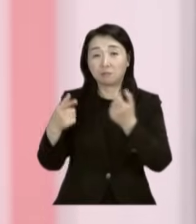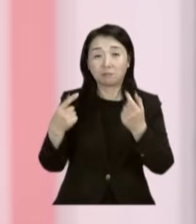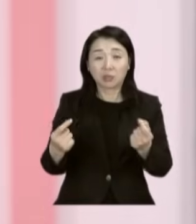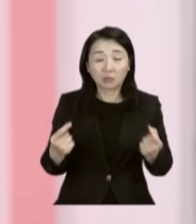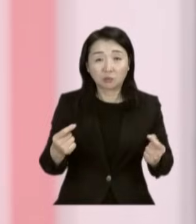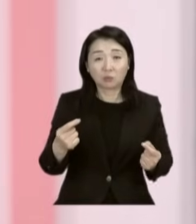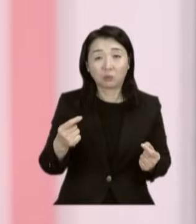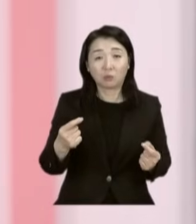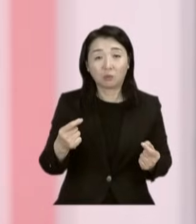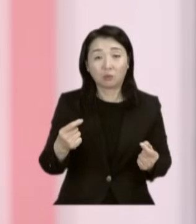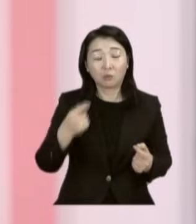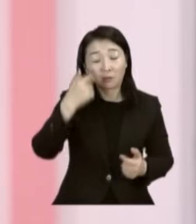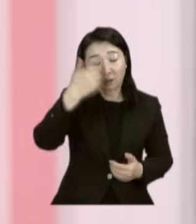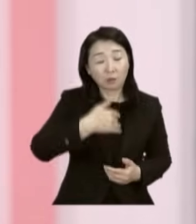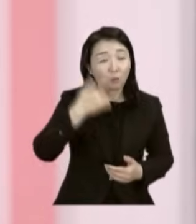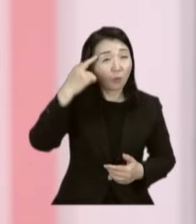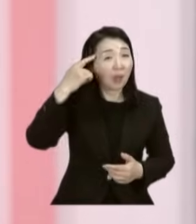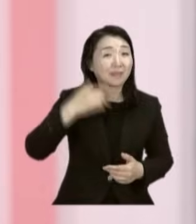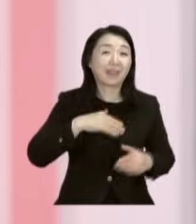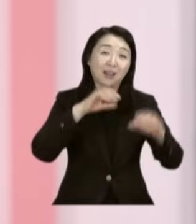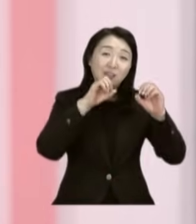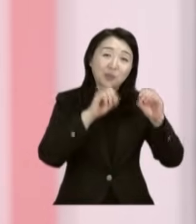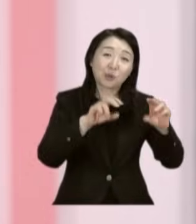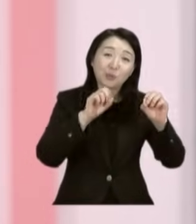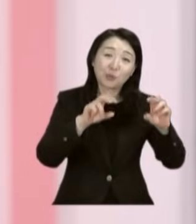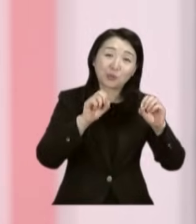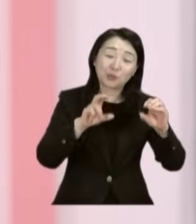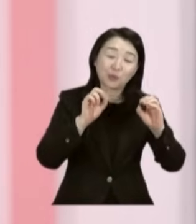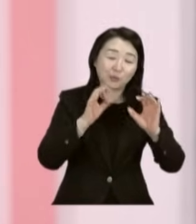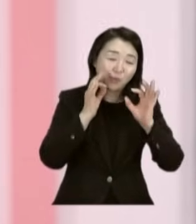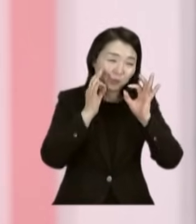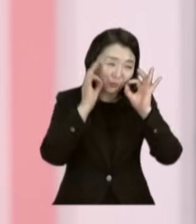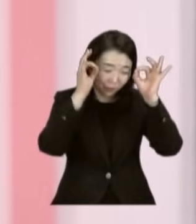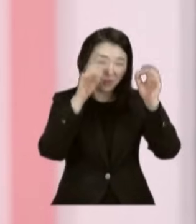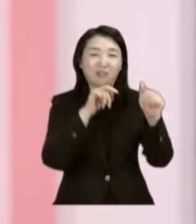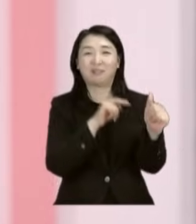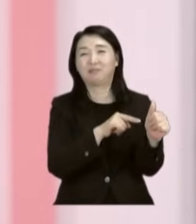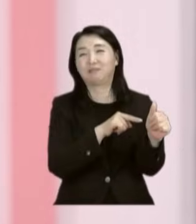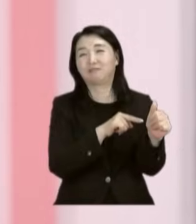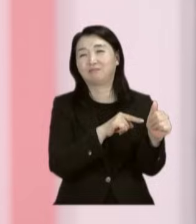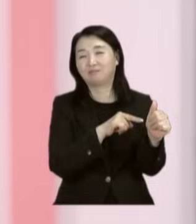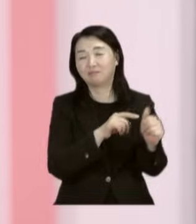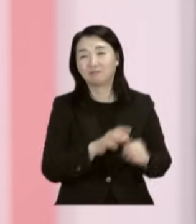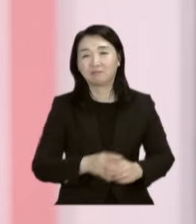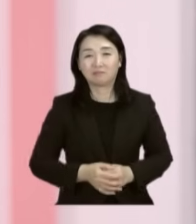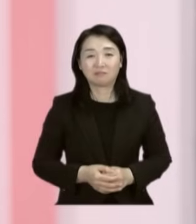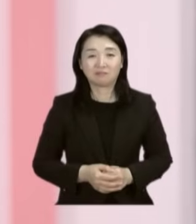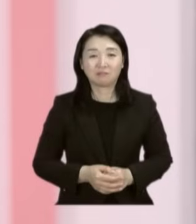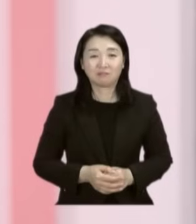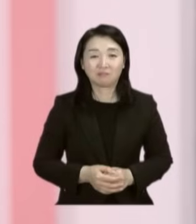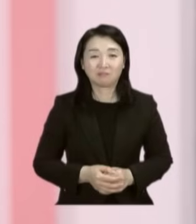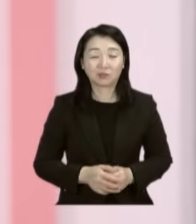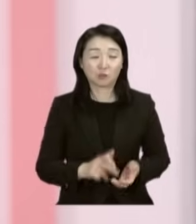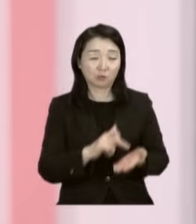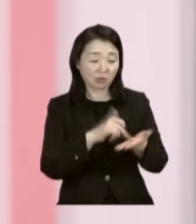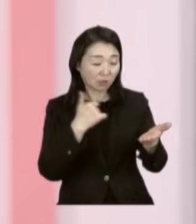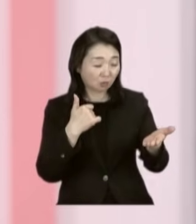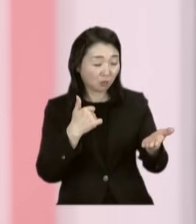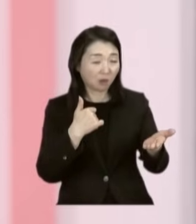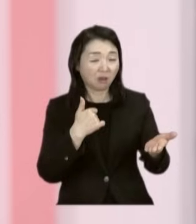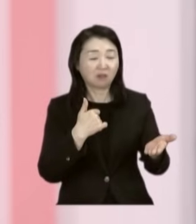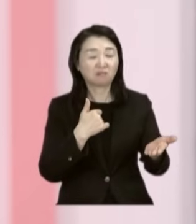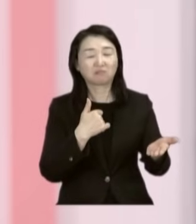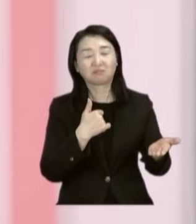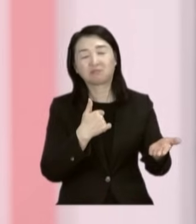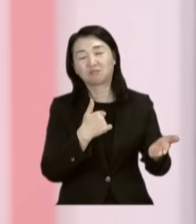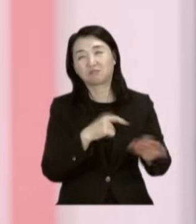하나님의 뜻이겠죠라고 제가 계속 전도를 노력하던 친구였는데 어 그렇게 카톡이 와서